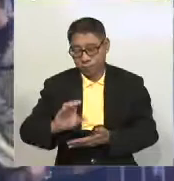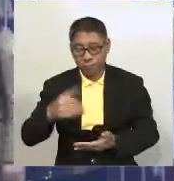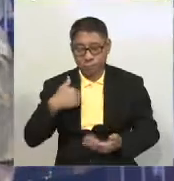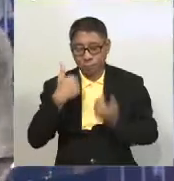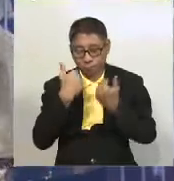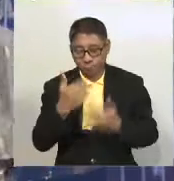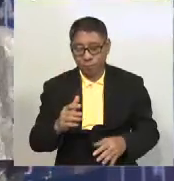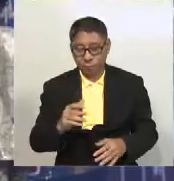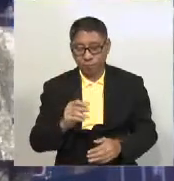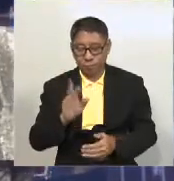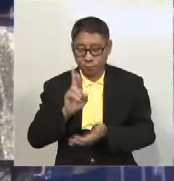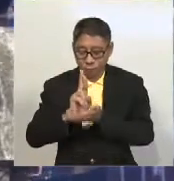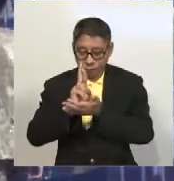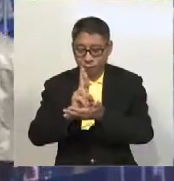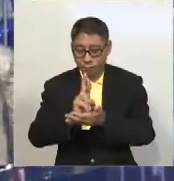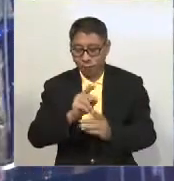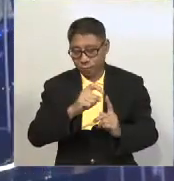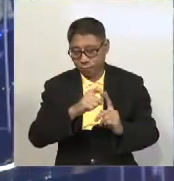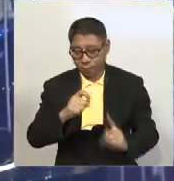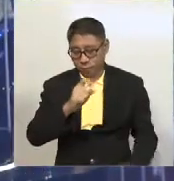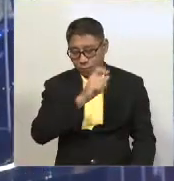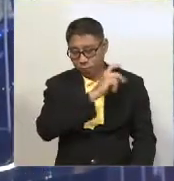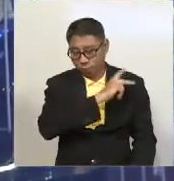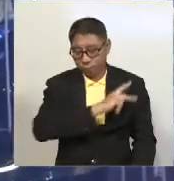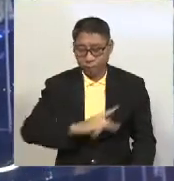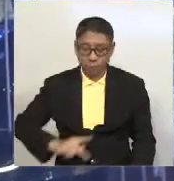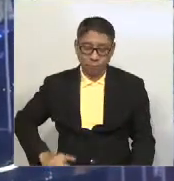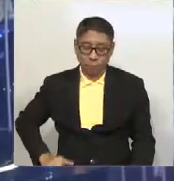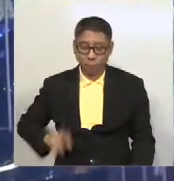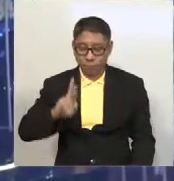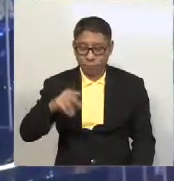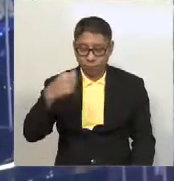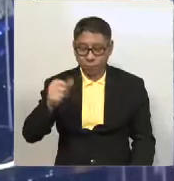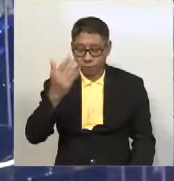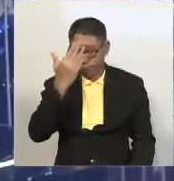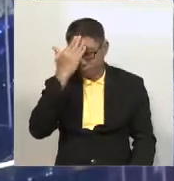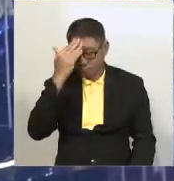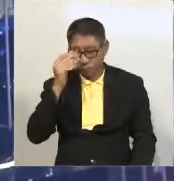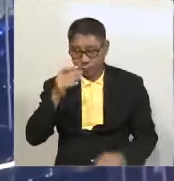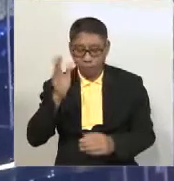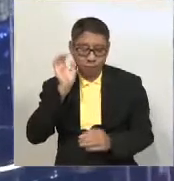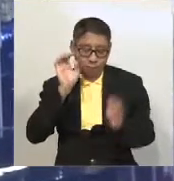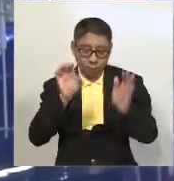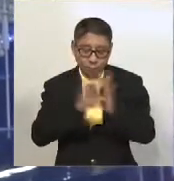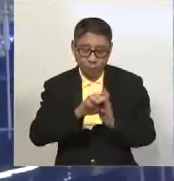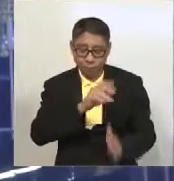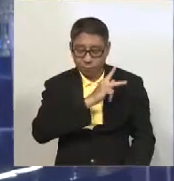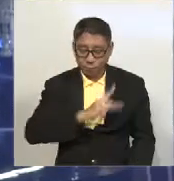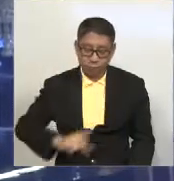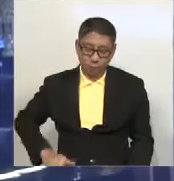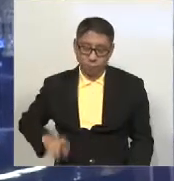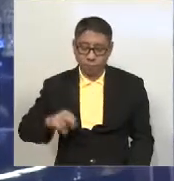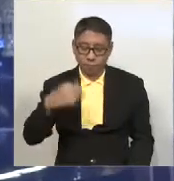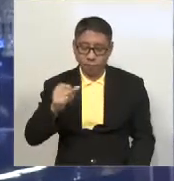ากนั้นก็ขึ้นรับถ้วยรางวัลพระราชทานเบื้องหน้าพระบรมฉายาลักษณ์พระบาทสมเด็จพระเจ้าอยู่หัวซึ่งถ้วยรางวั